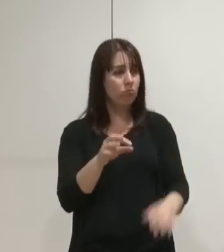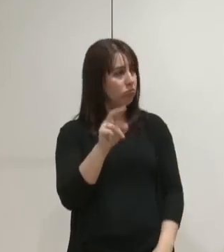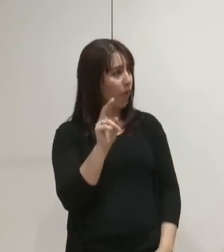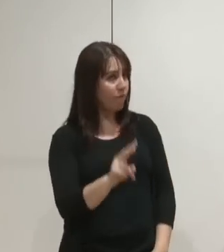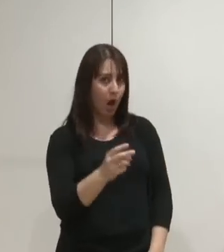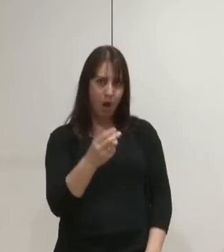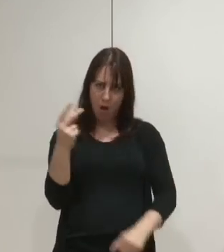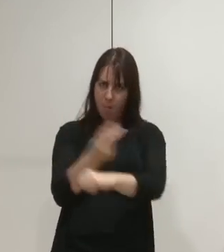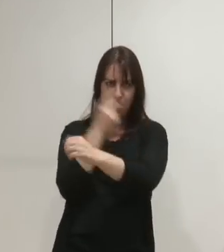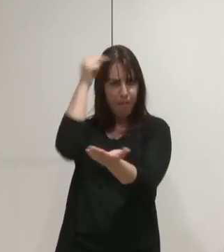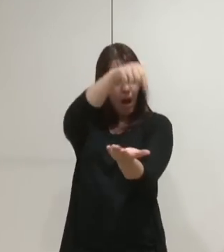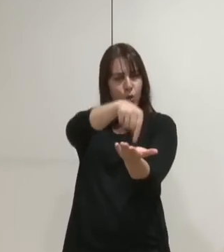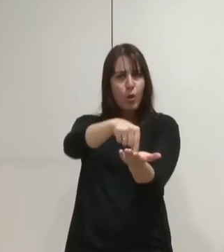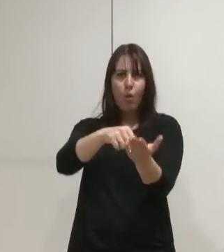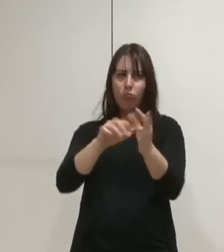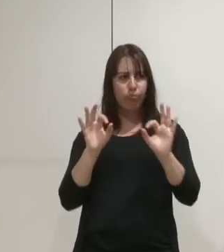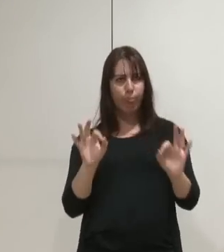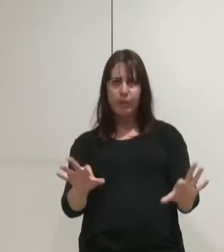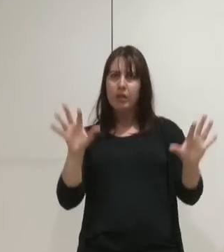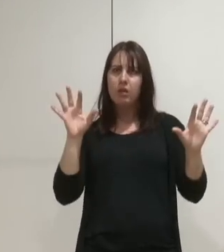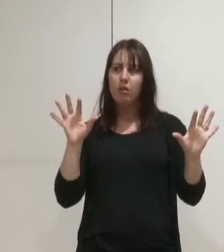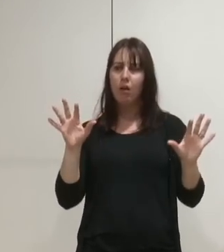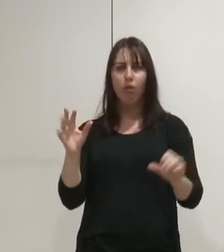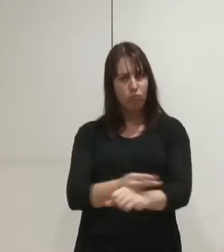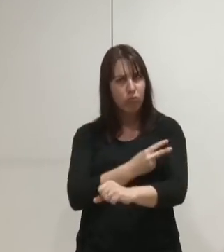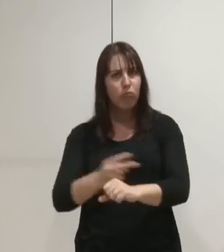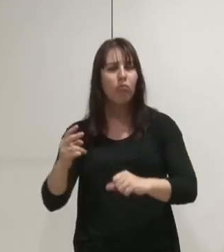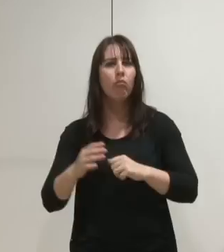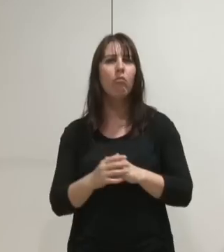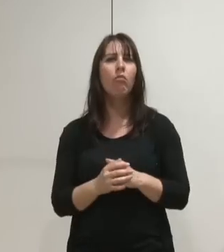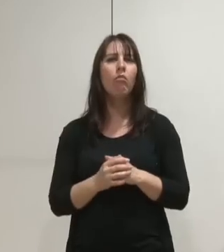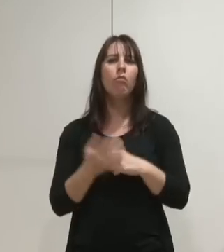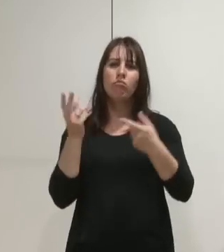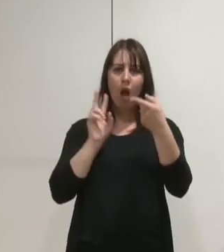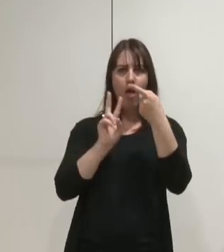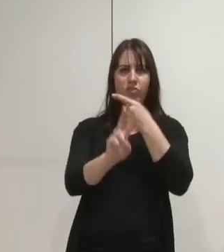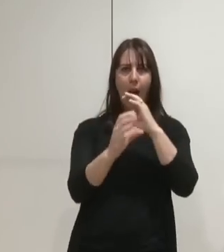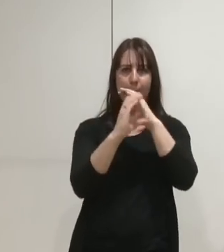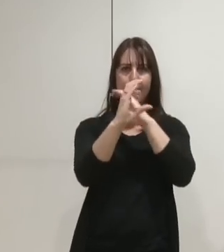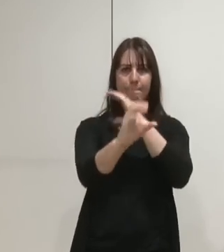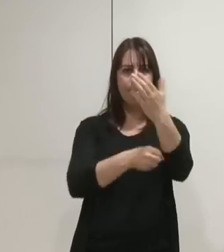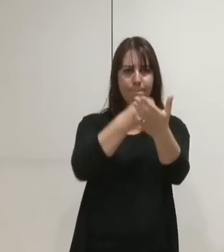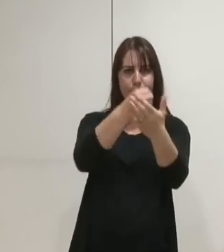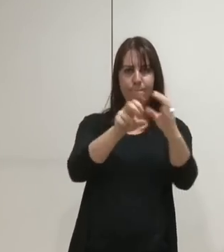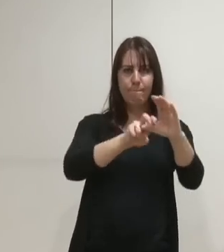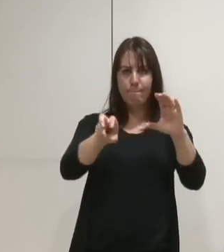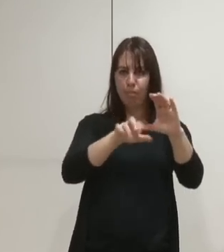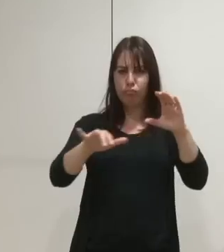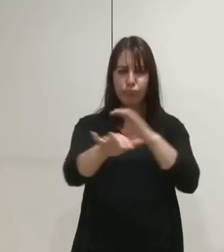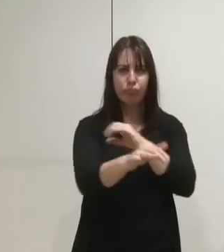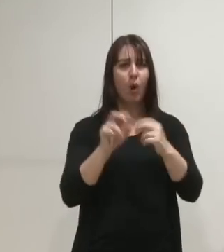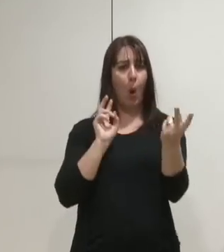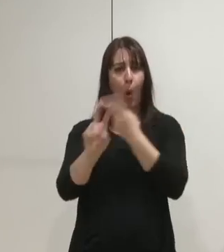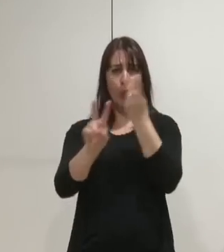plutôt bien situé il est à à à l'arrivée d'une ligne de tram à la à proximité d'une